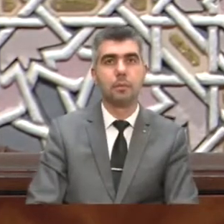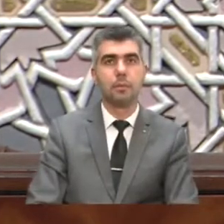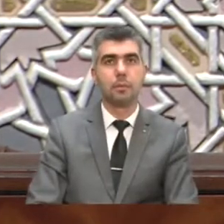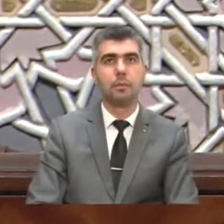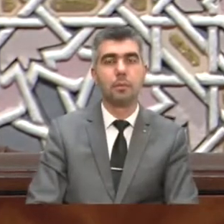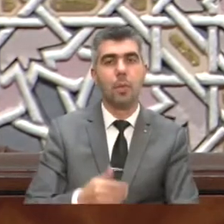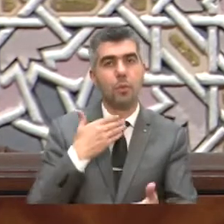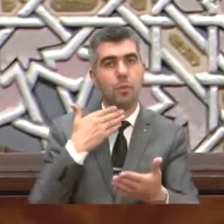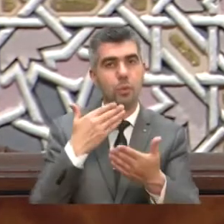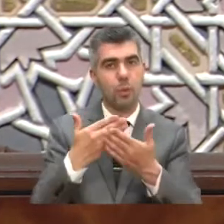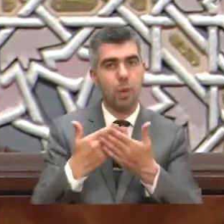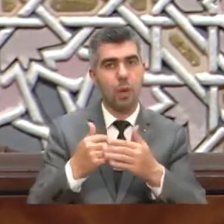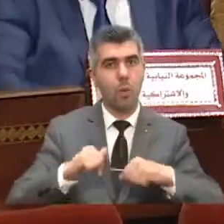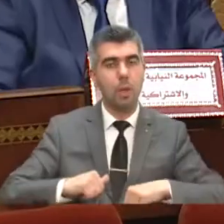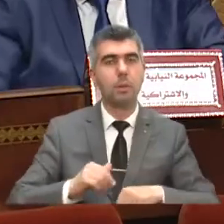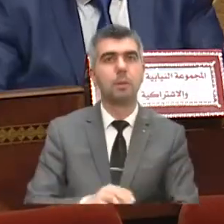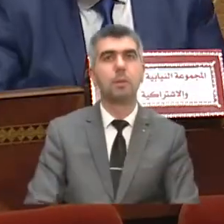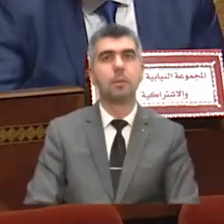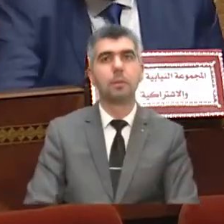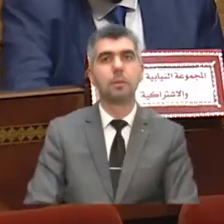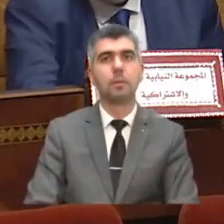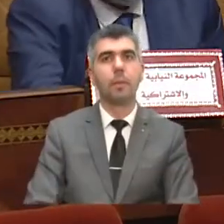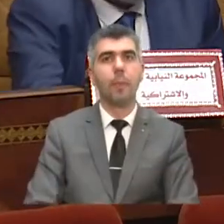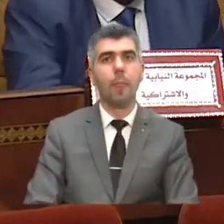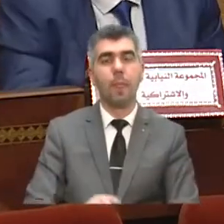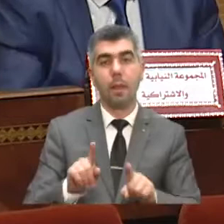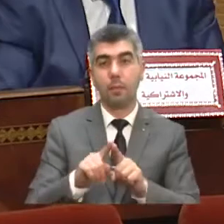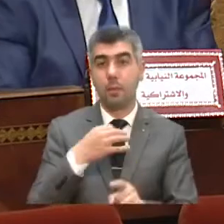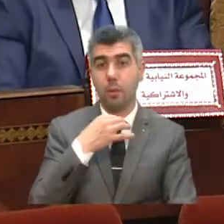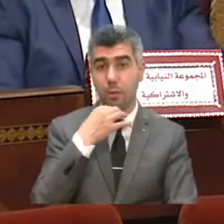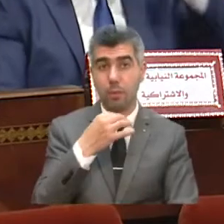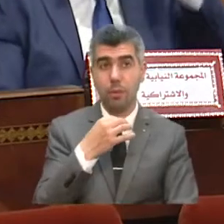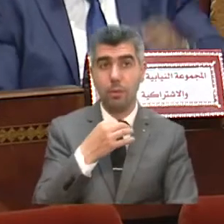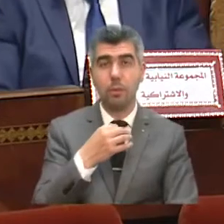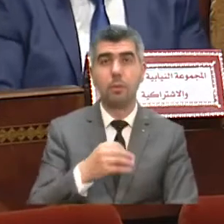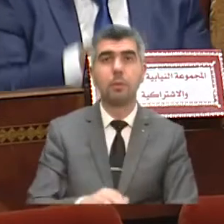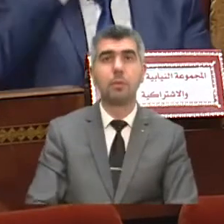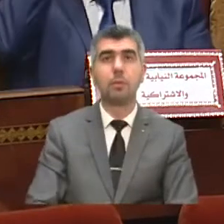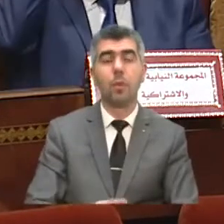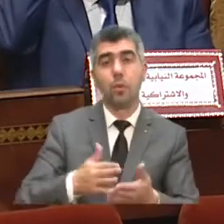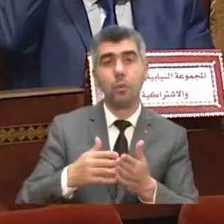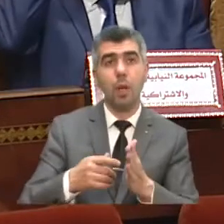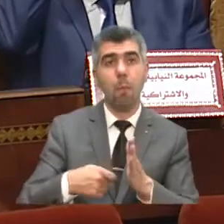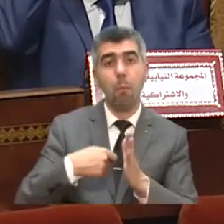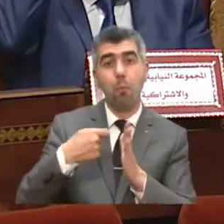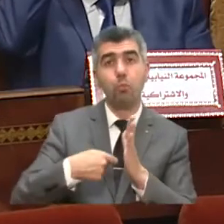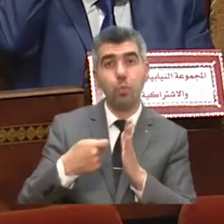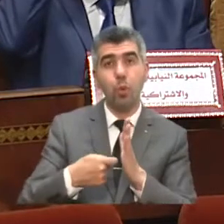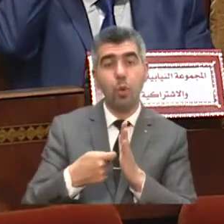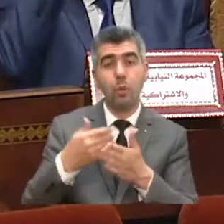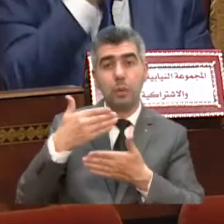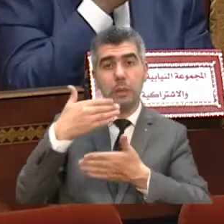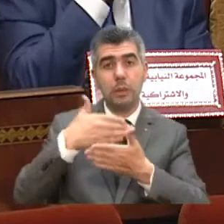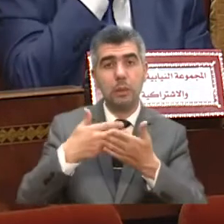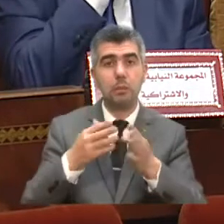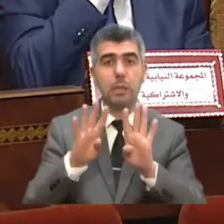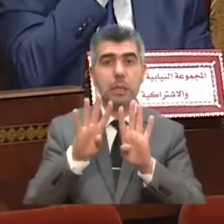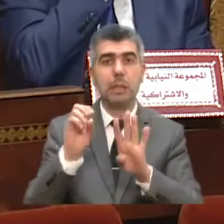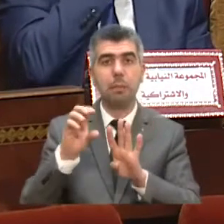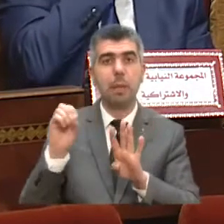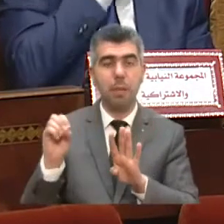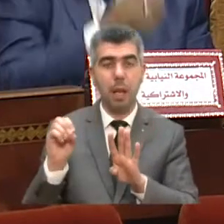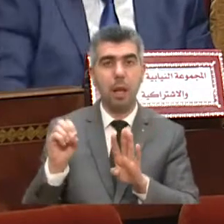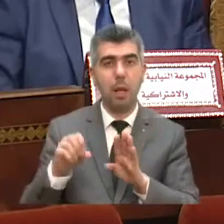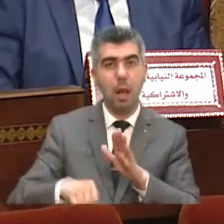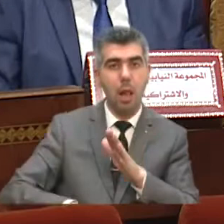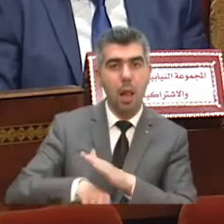النائب. شكرا سيد الوزير. تكلمت سيد الوزير منذ قليل على المشروع ديال إنجاج أكثر من 800 ملعب قرب